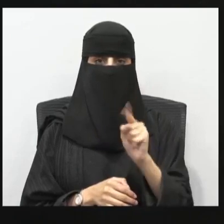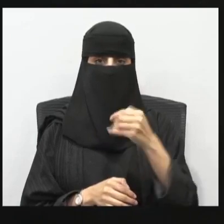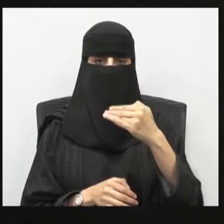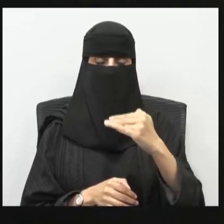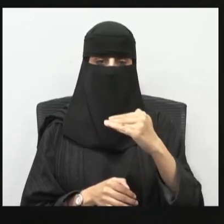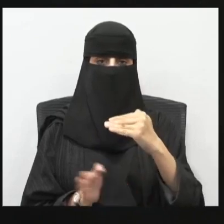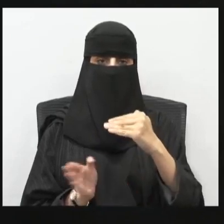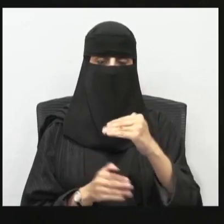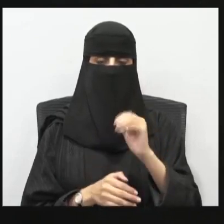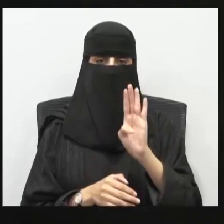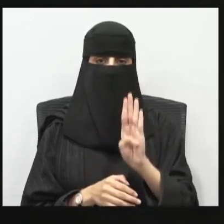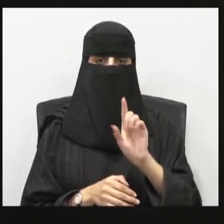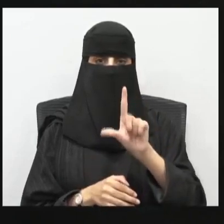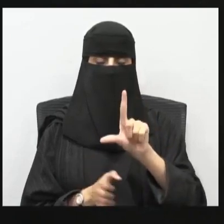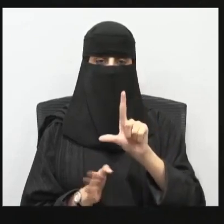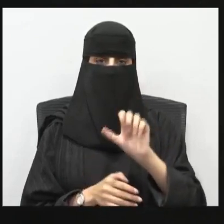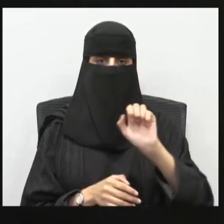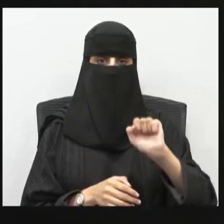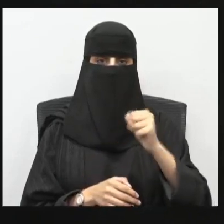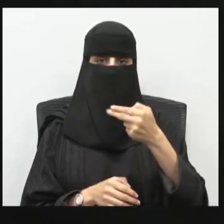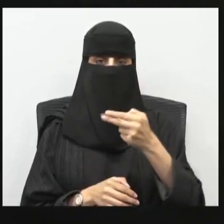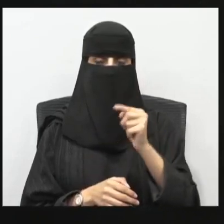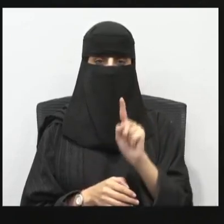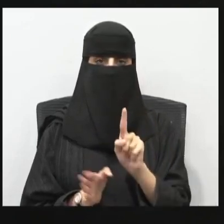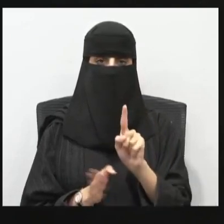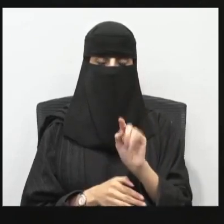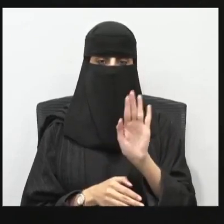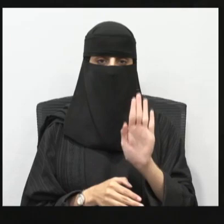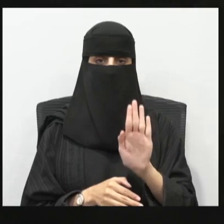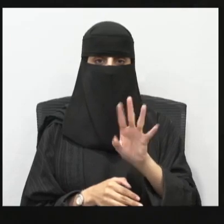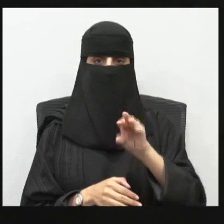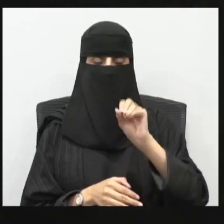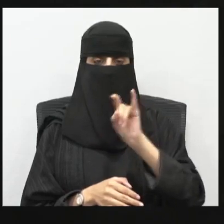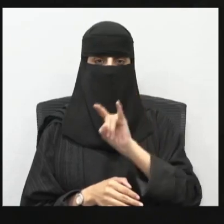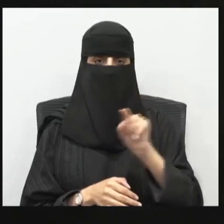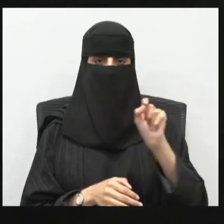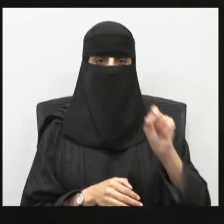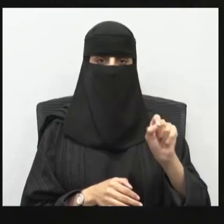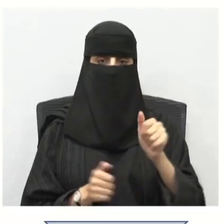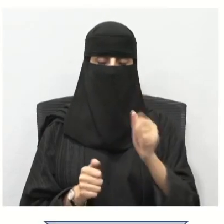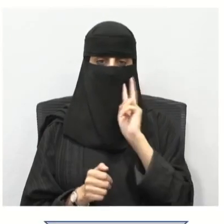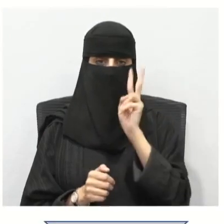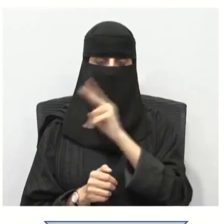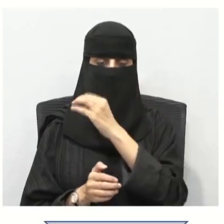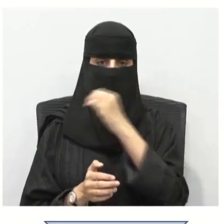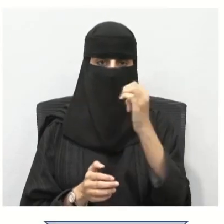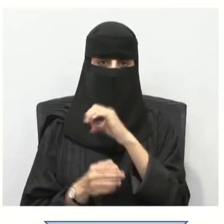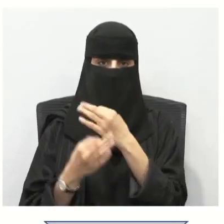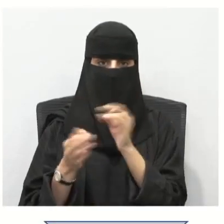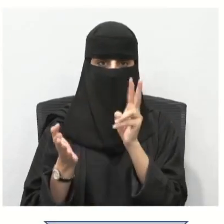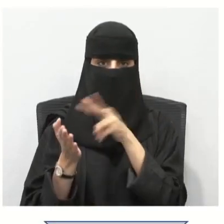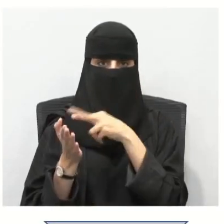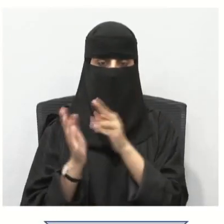سهله نقطه بارك الله فيكم ساستعرض عليكم الان الجمله احسنتم اصدقاء